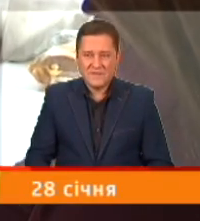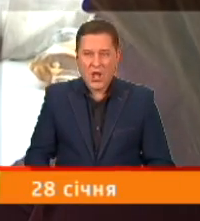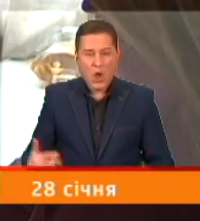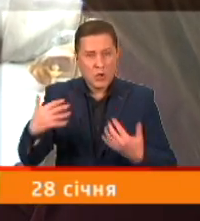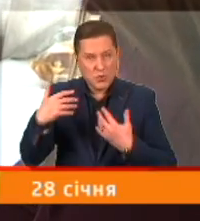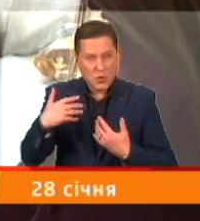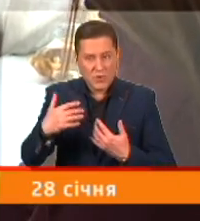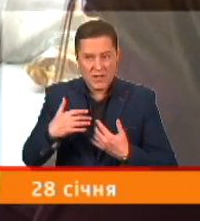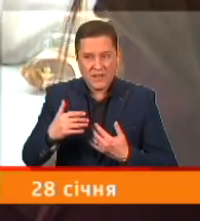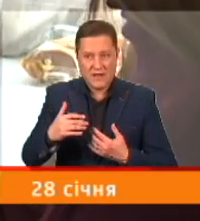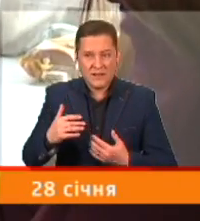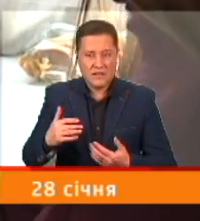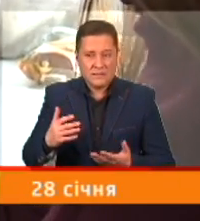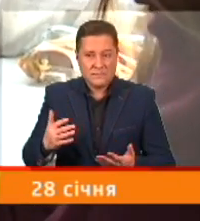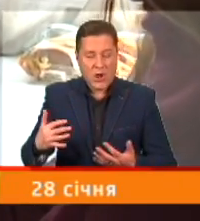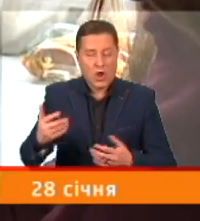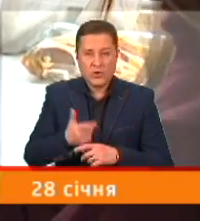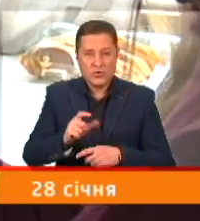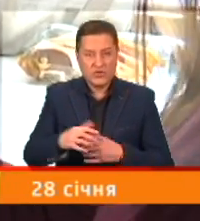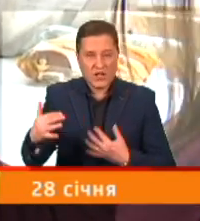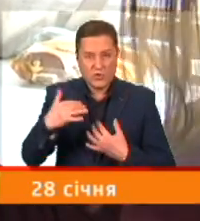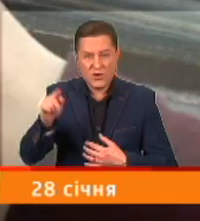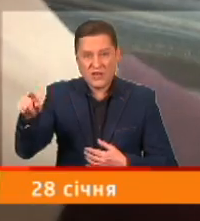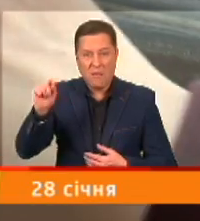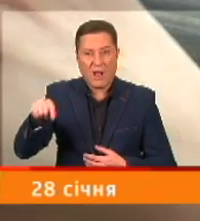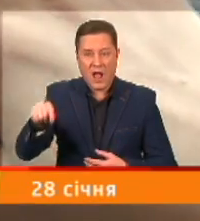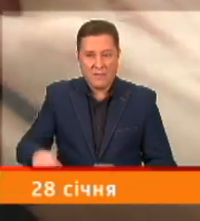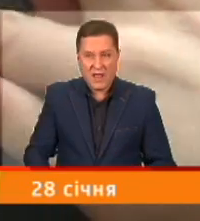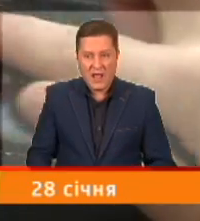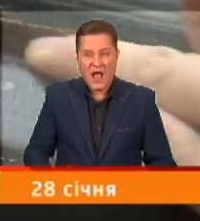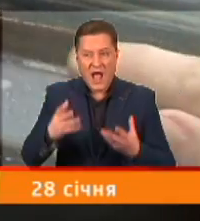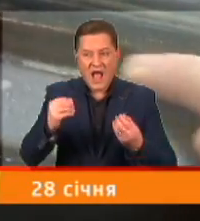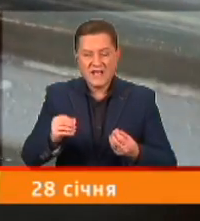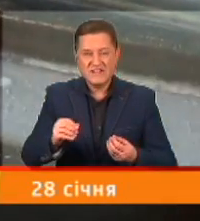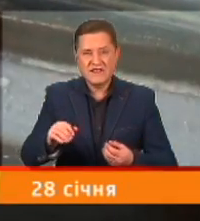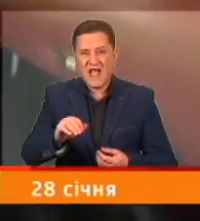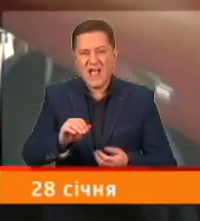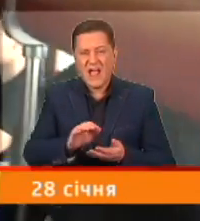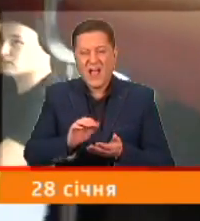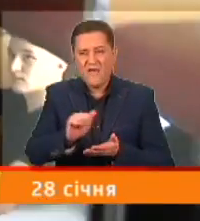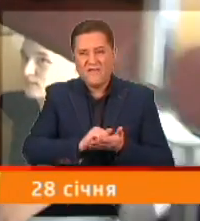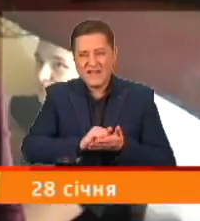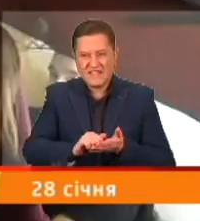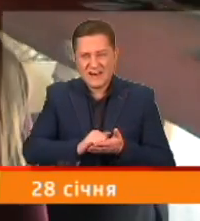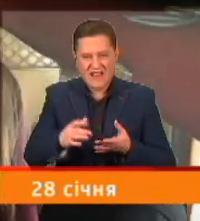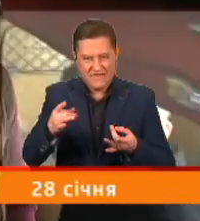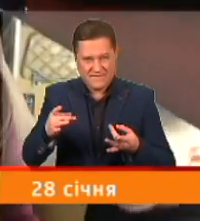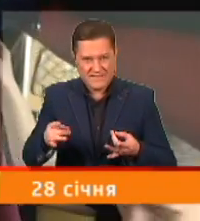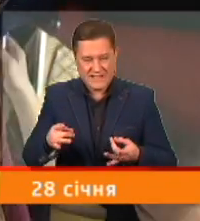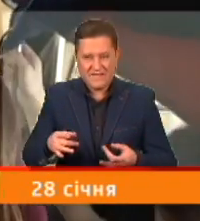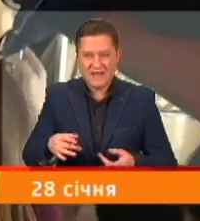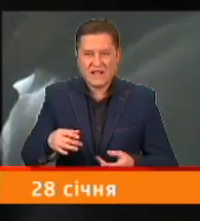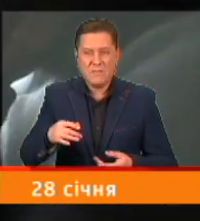я затулила дитині, бо дуже дує, там капає. А ще витерла все вологими серветками. Її сусіди серветок